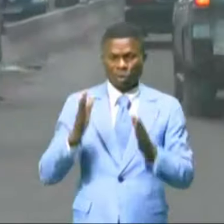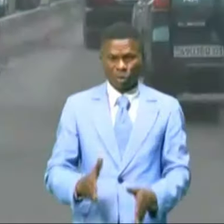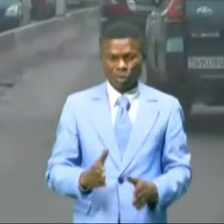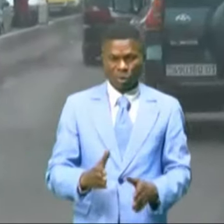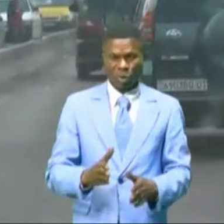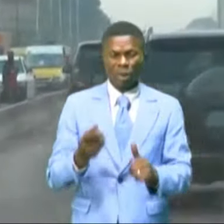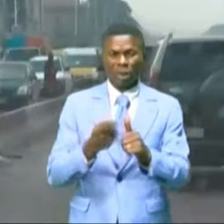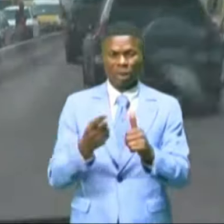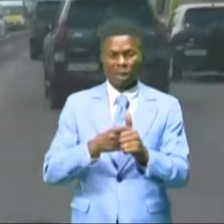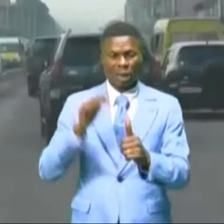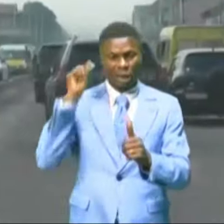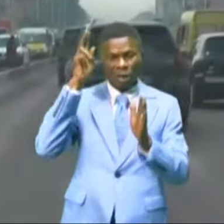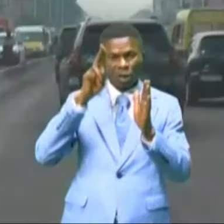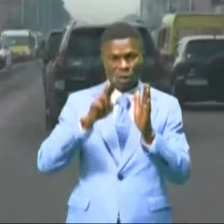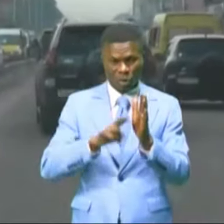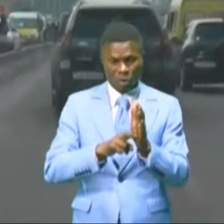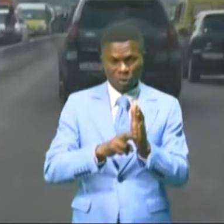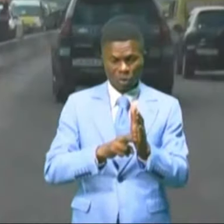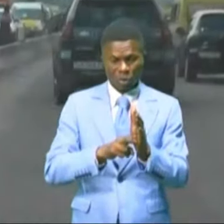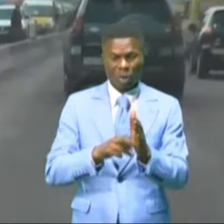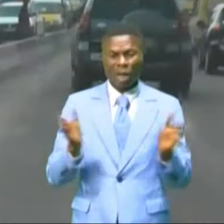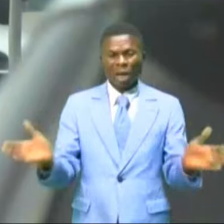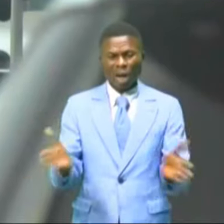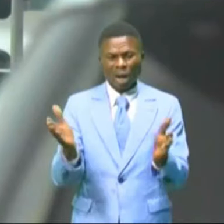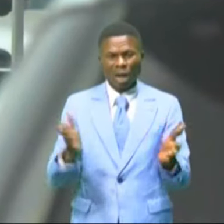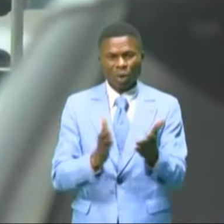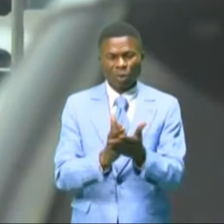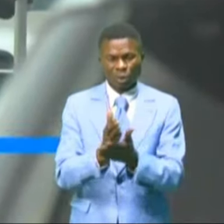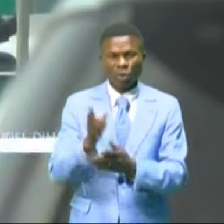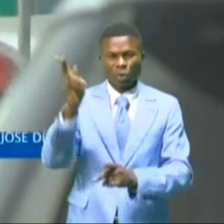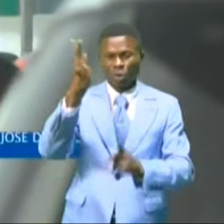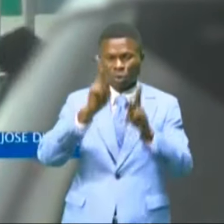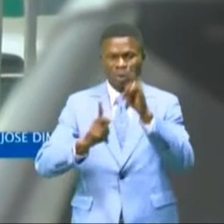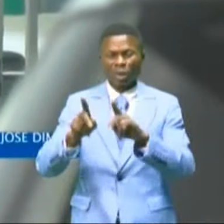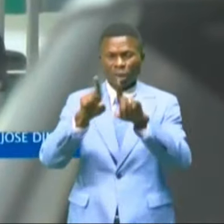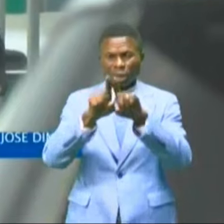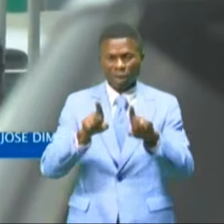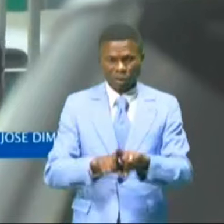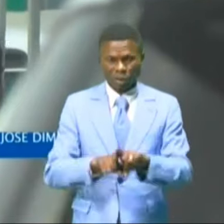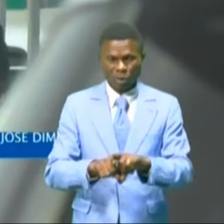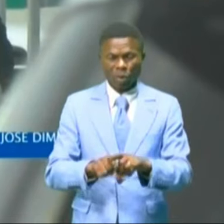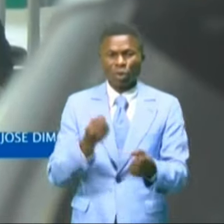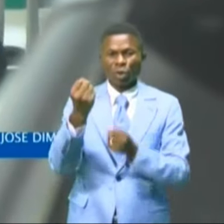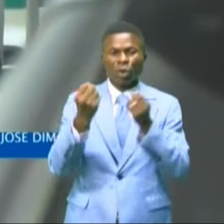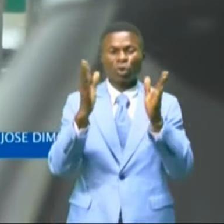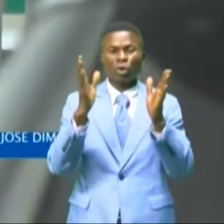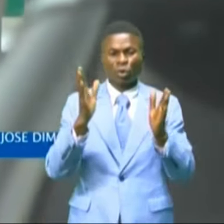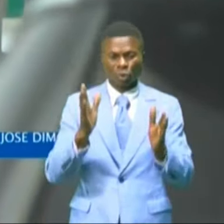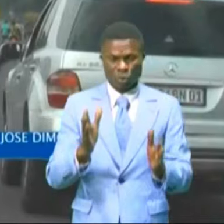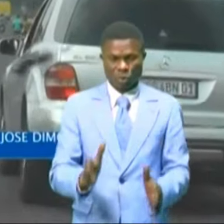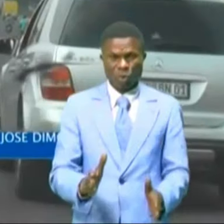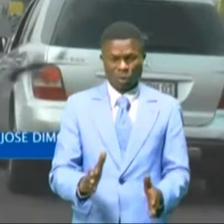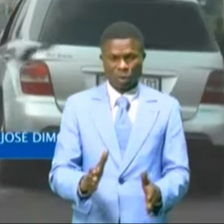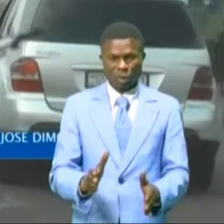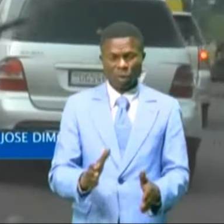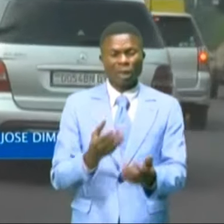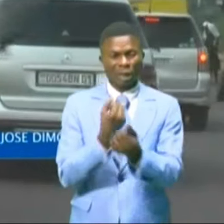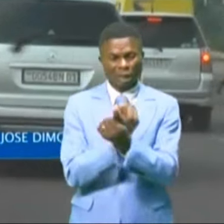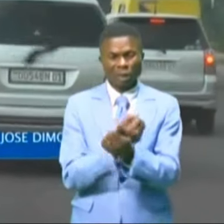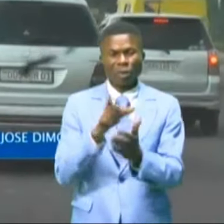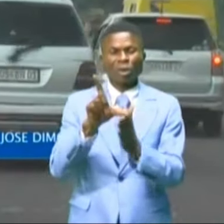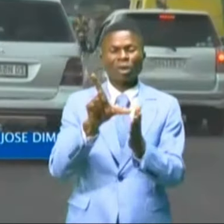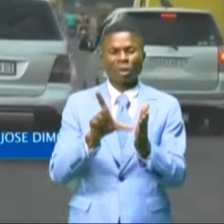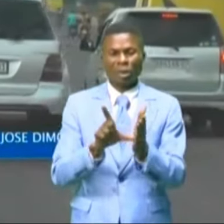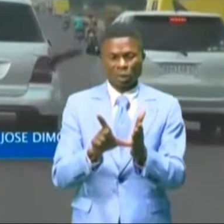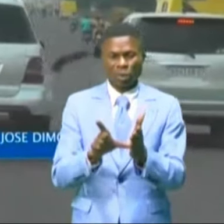part du gouvernement dans l'encadrement tant de la population que des conducteurs pour l'observance du